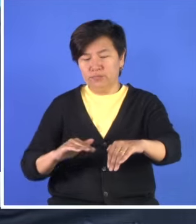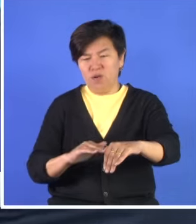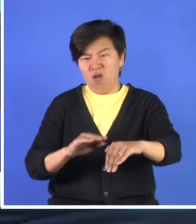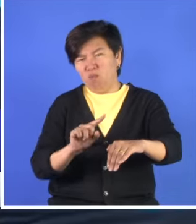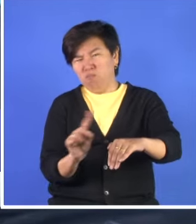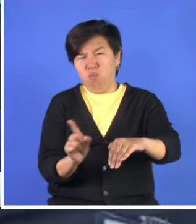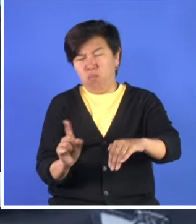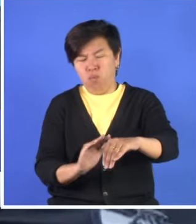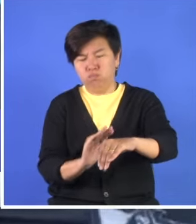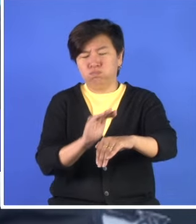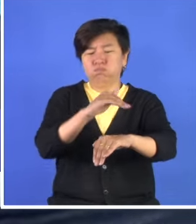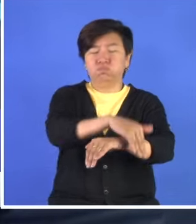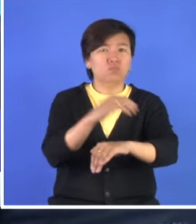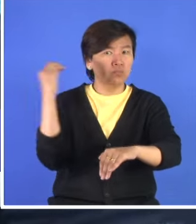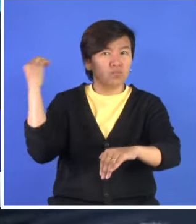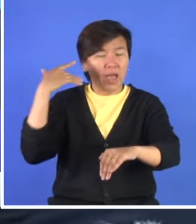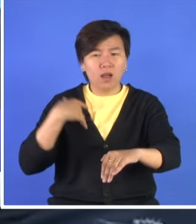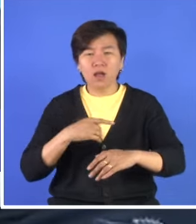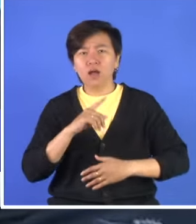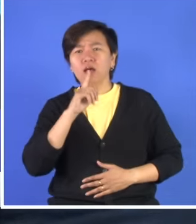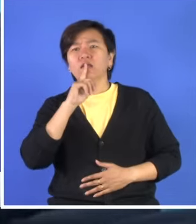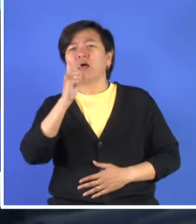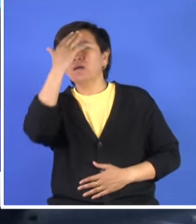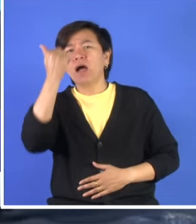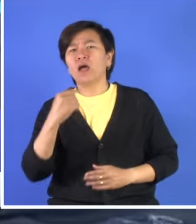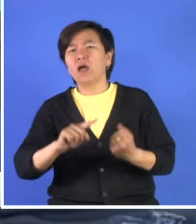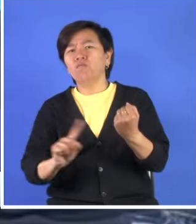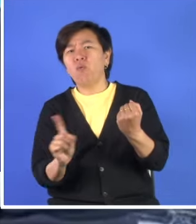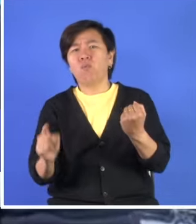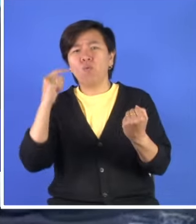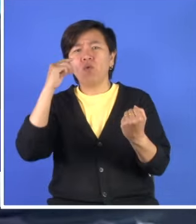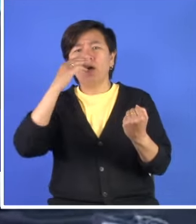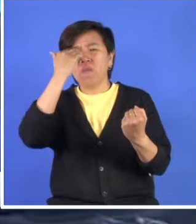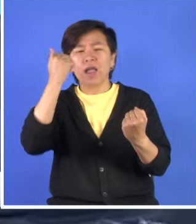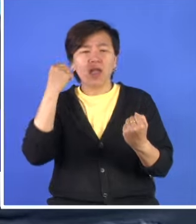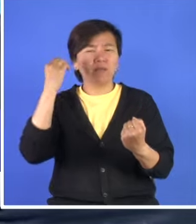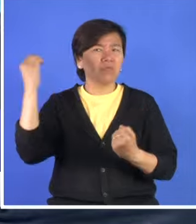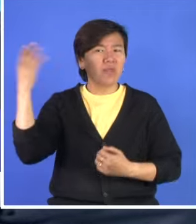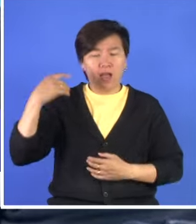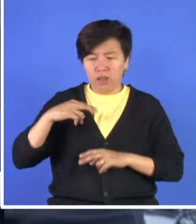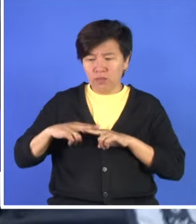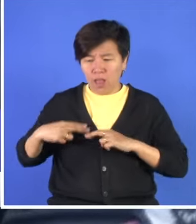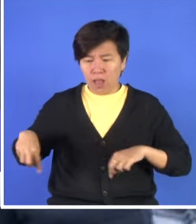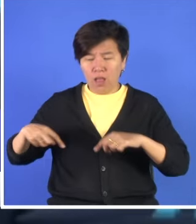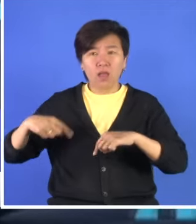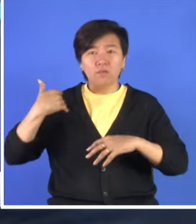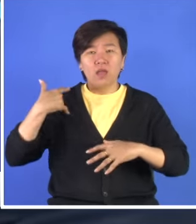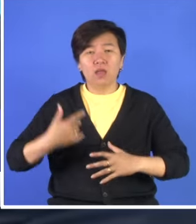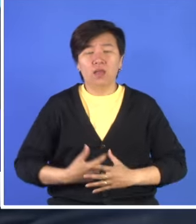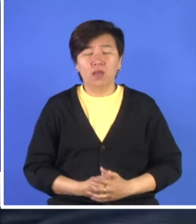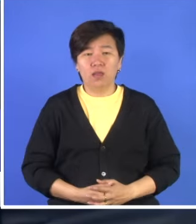ครับก ็ คือไปถามดีๆว่าเบิ้ลเครื่องเร่งเครื่องทำไมก็คนคือนั่งดื่มกันเยอะนั่งอยู่ข้างริมถนนกัน